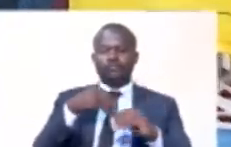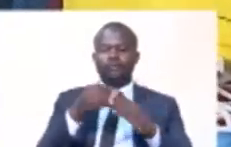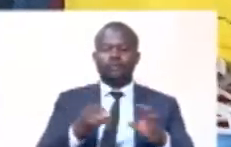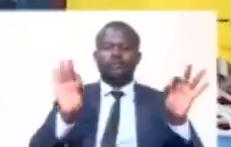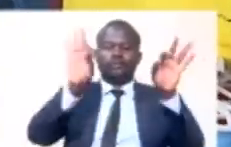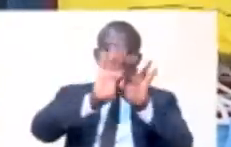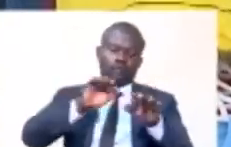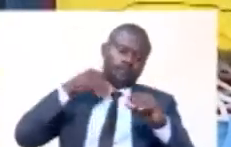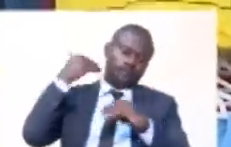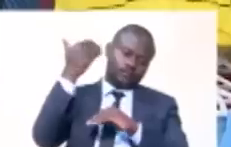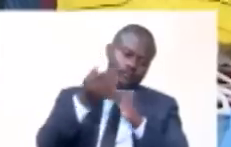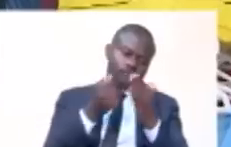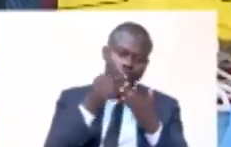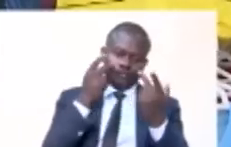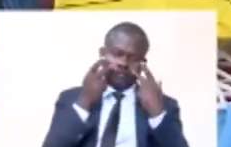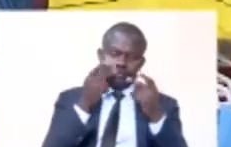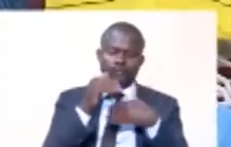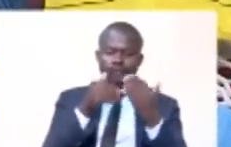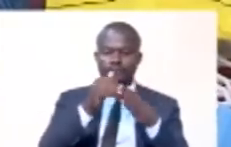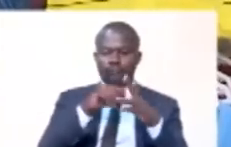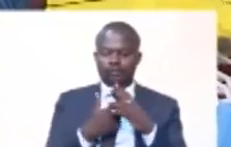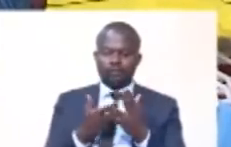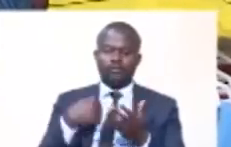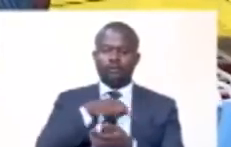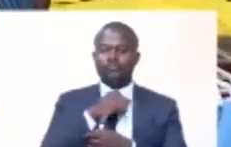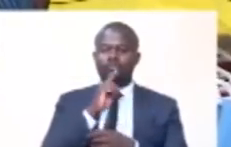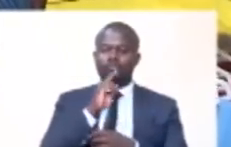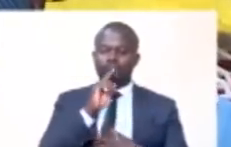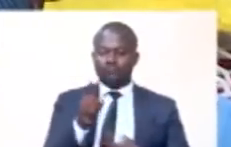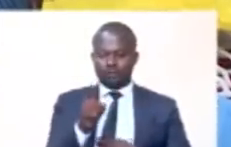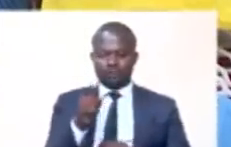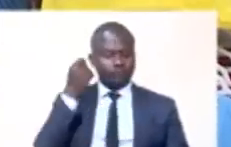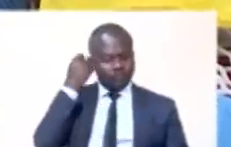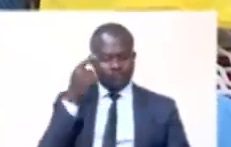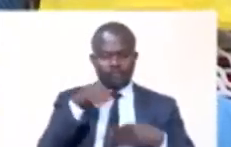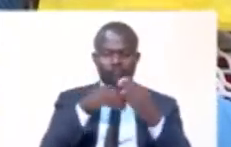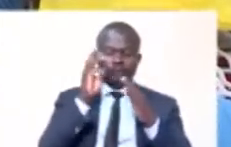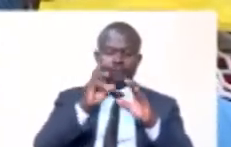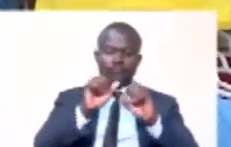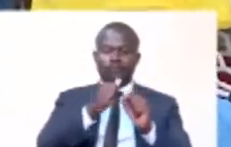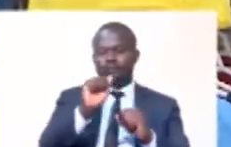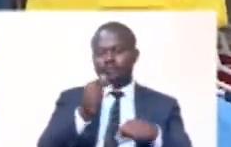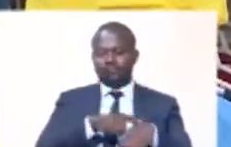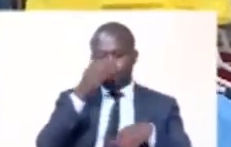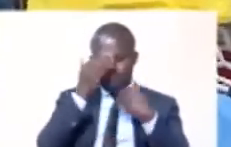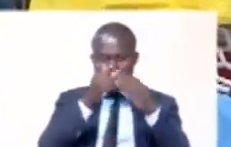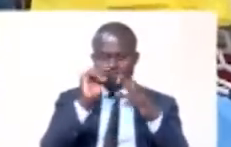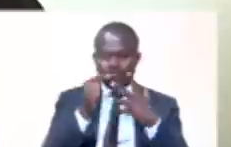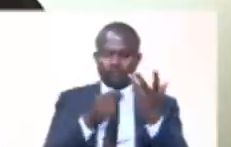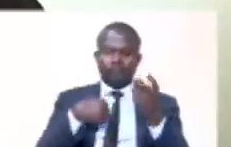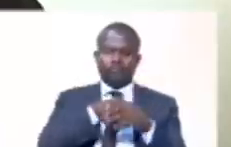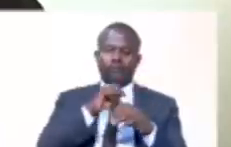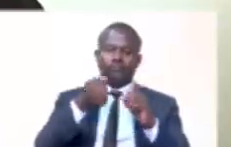giciro ukabona kuba wabona gutanga order ukagura so urumva bizafata ikindi gihe nanone kugira ngo bya bintu